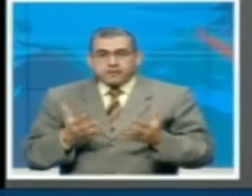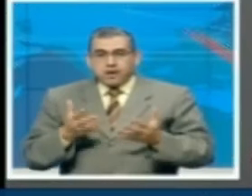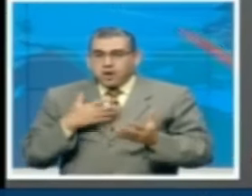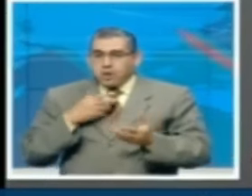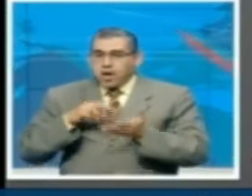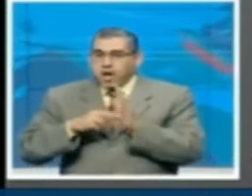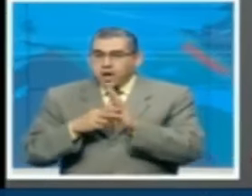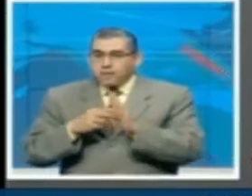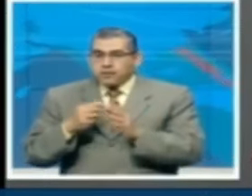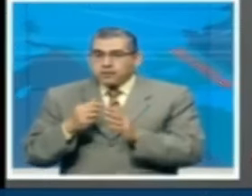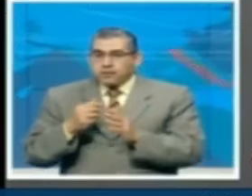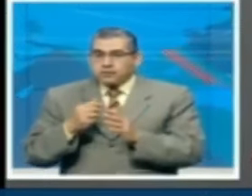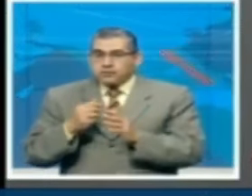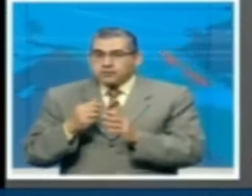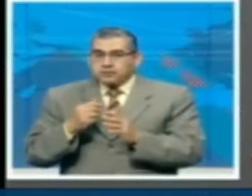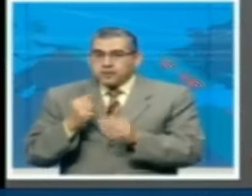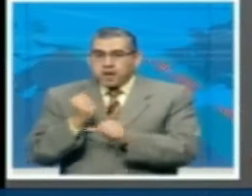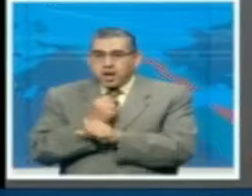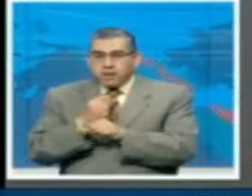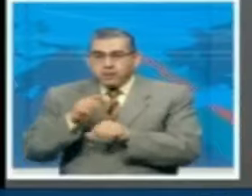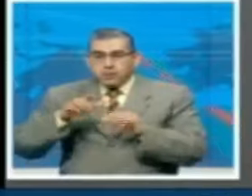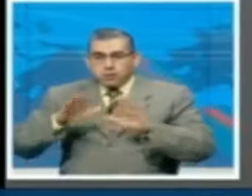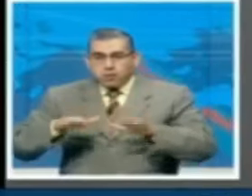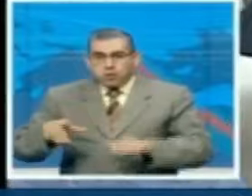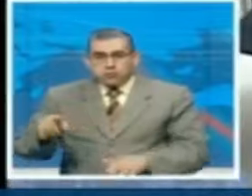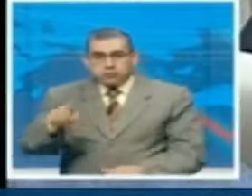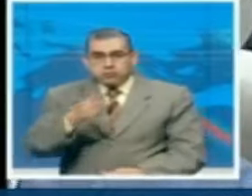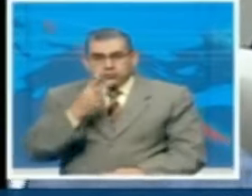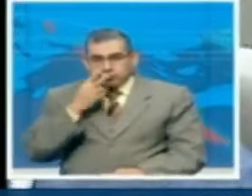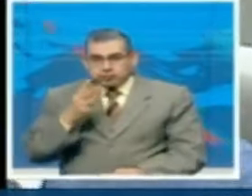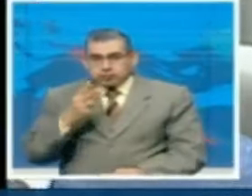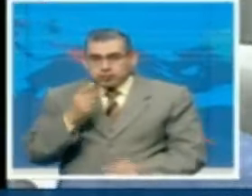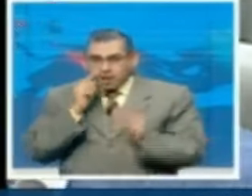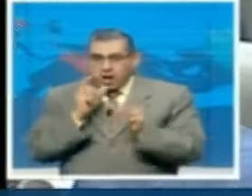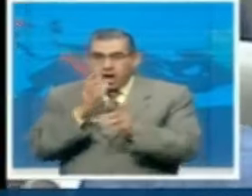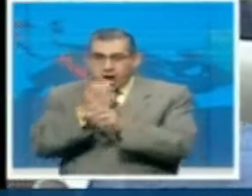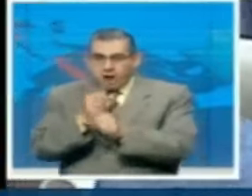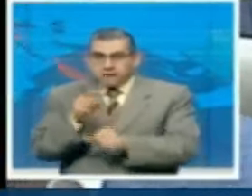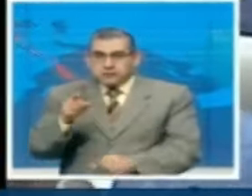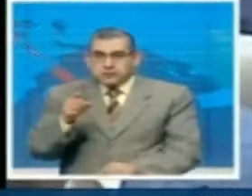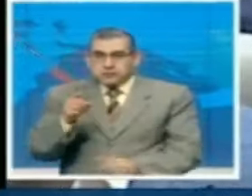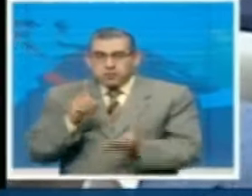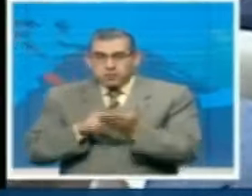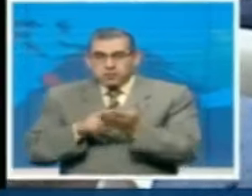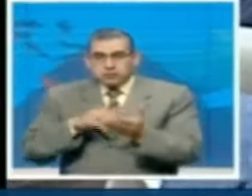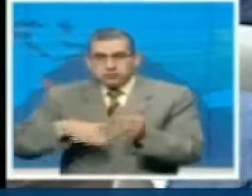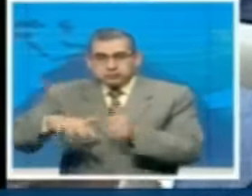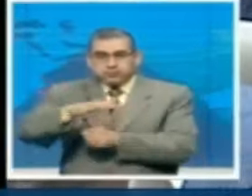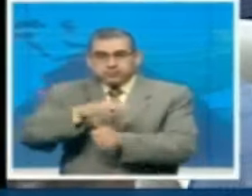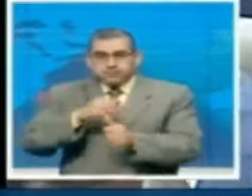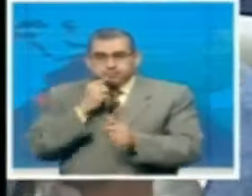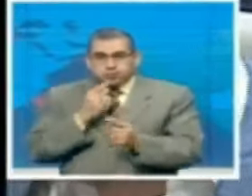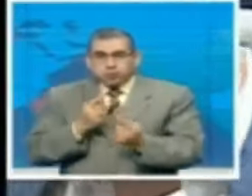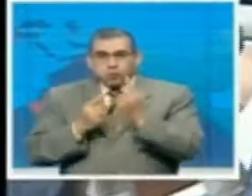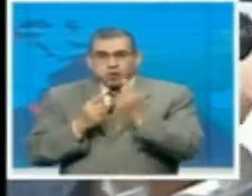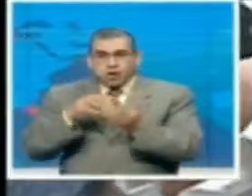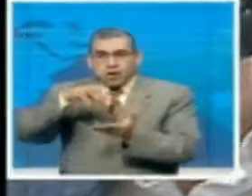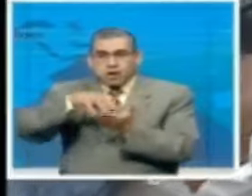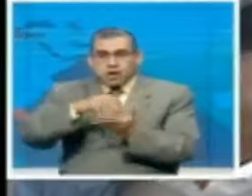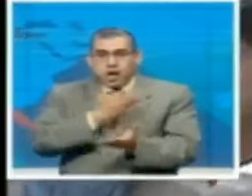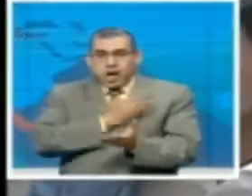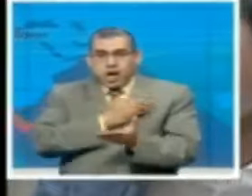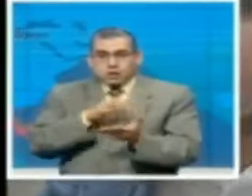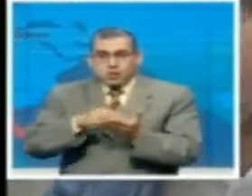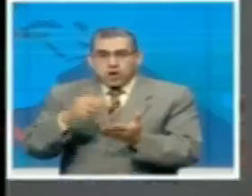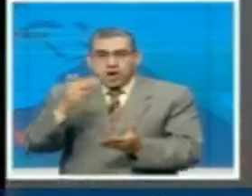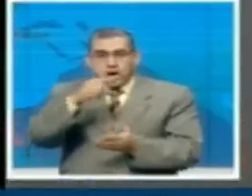مع الأوضاع بشكل يحافظ على وحدة القطاع والضفة